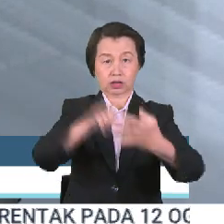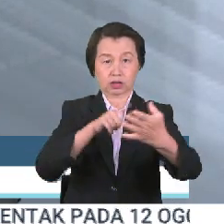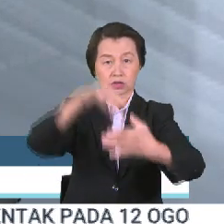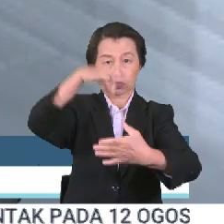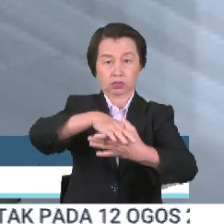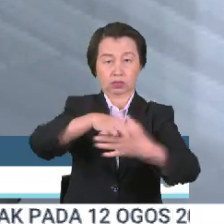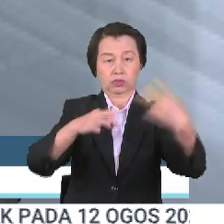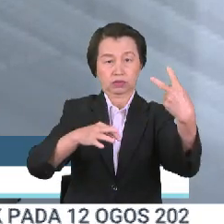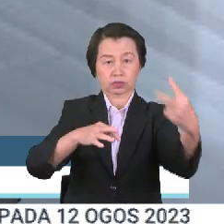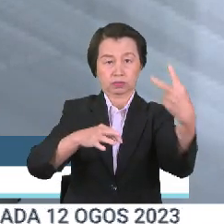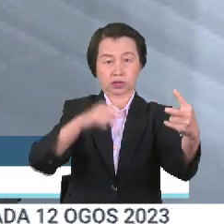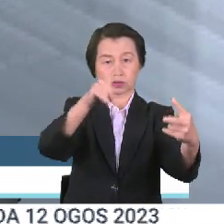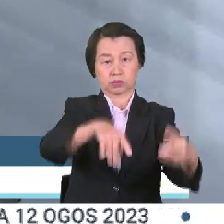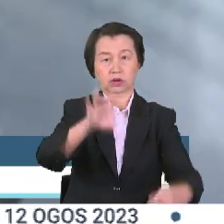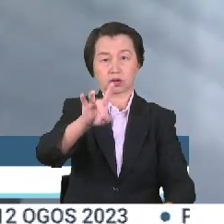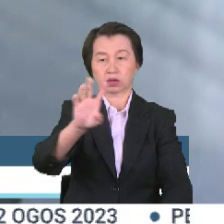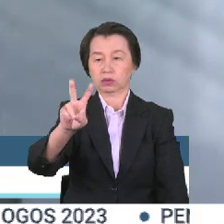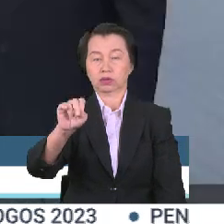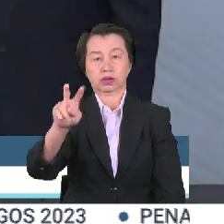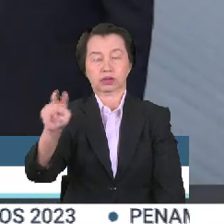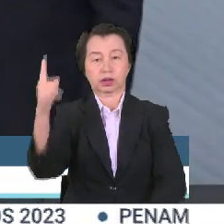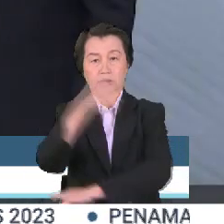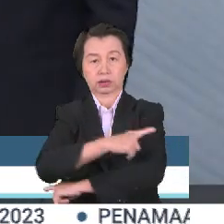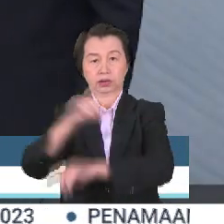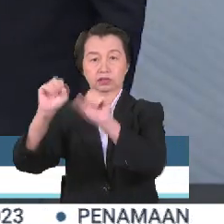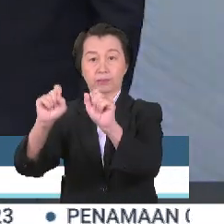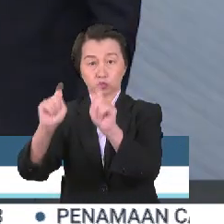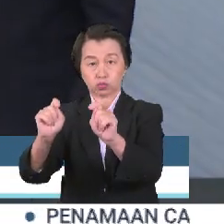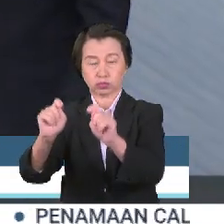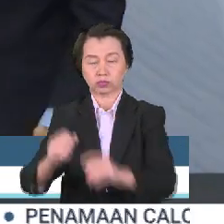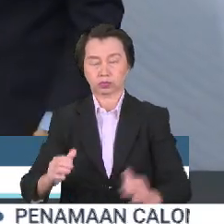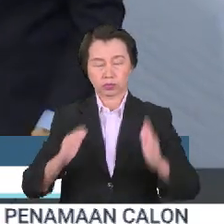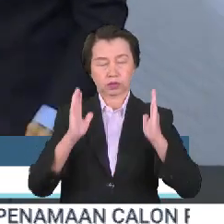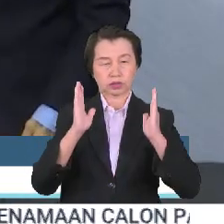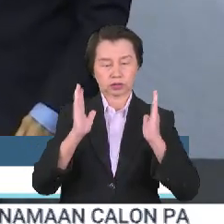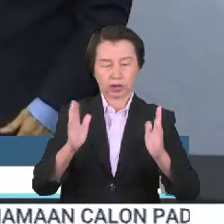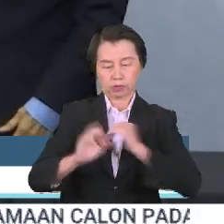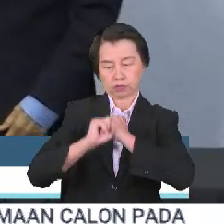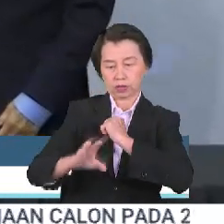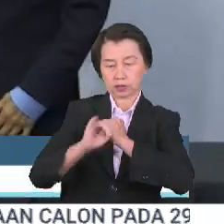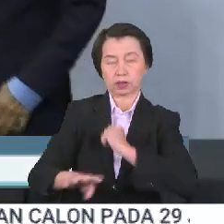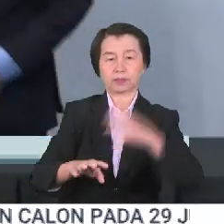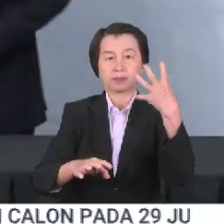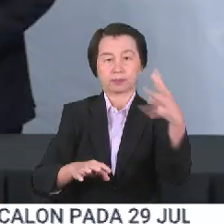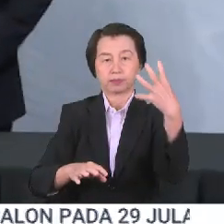12 Ogos 2023 Sabtu. Tempoh